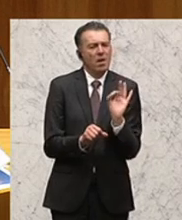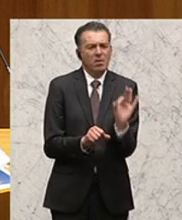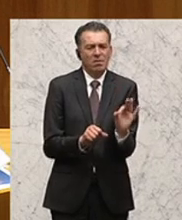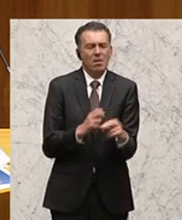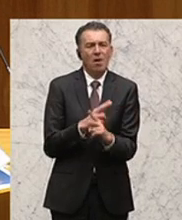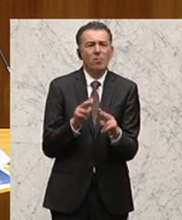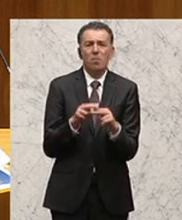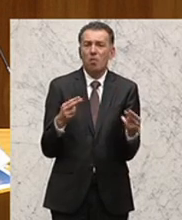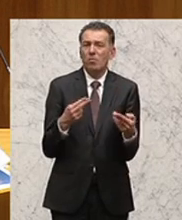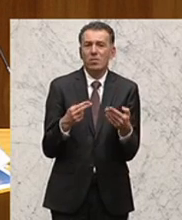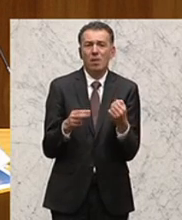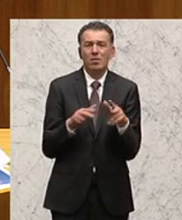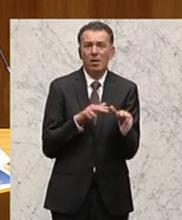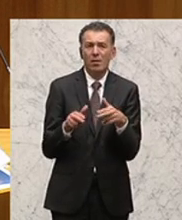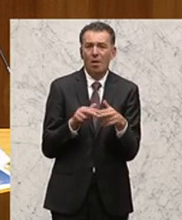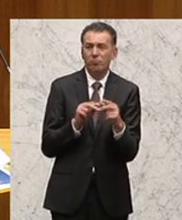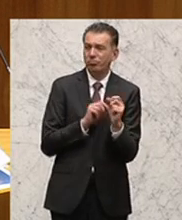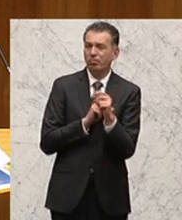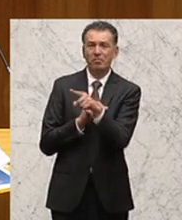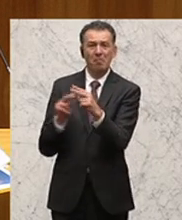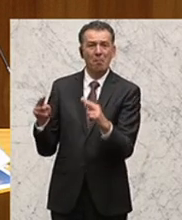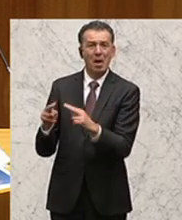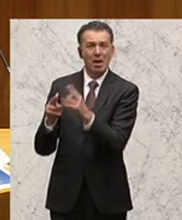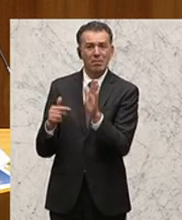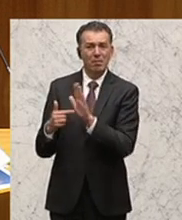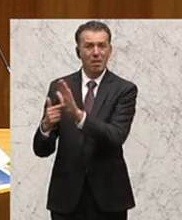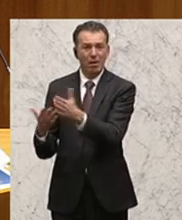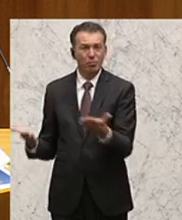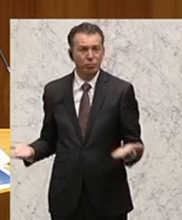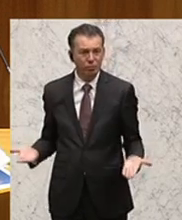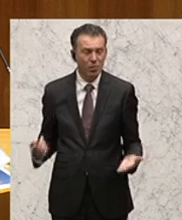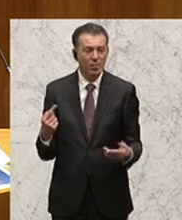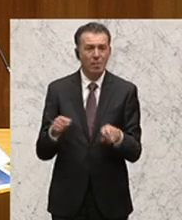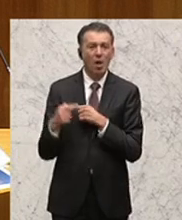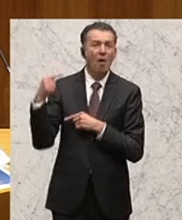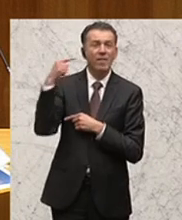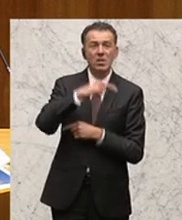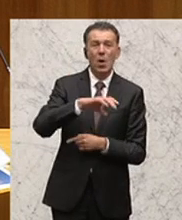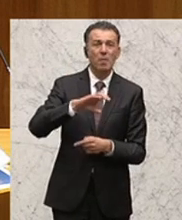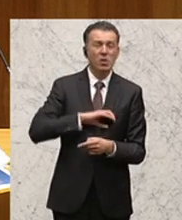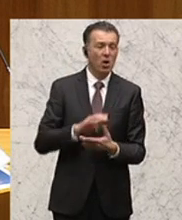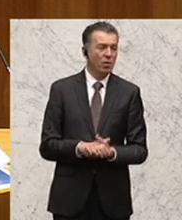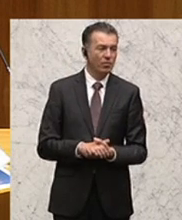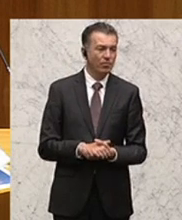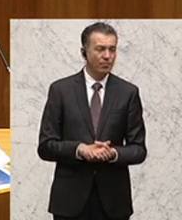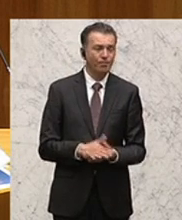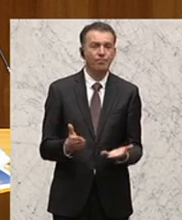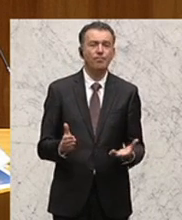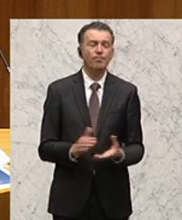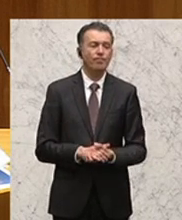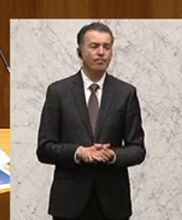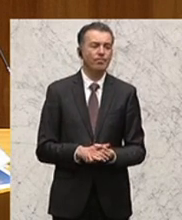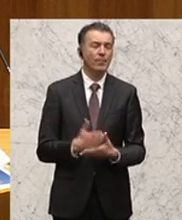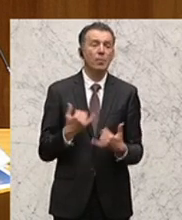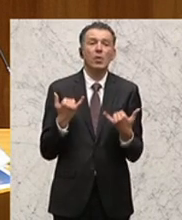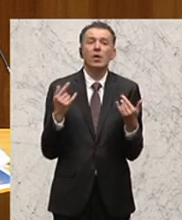österreichische Bundesregierung aussendet in Richtung Paris. Und sie verpassen dadurch auch Riesenchancen, die Österreich hat.